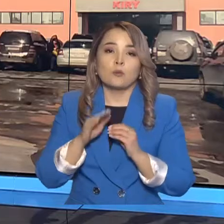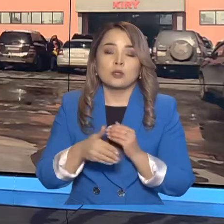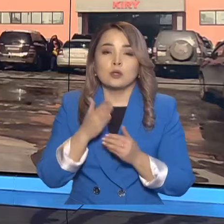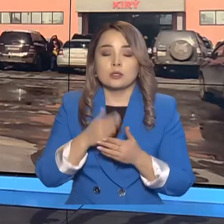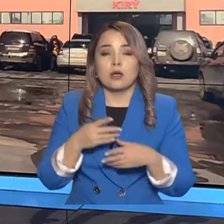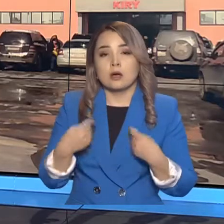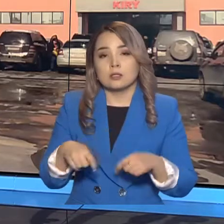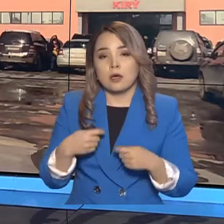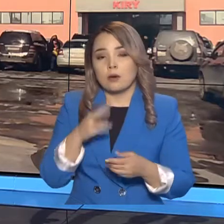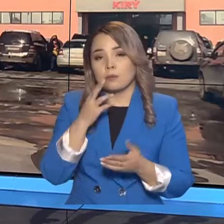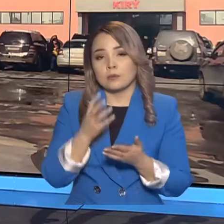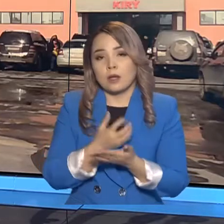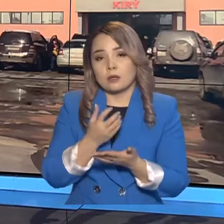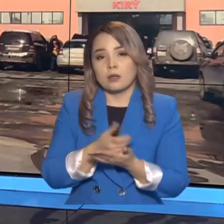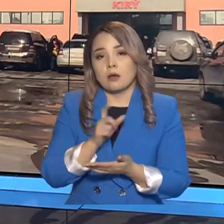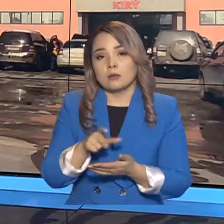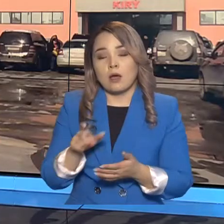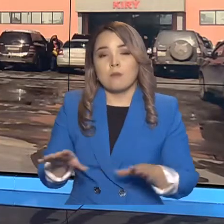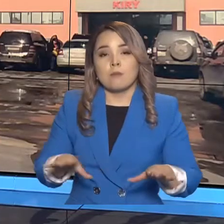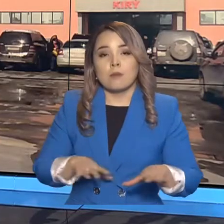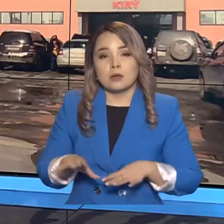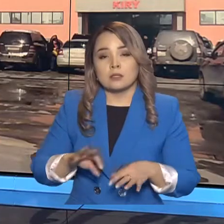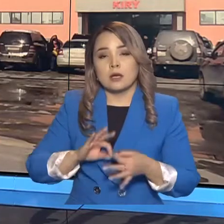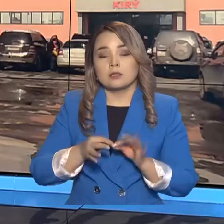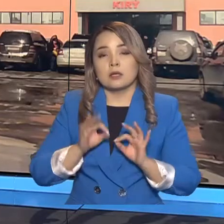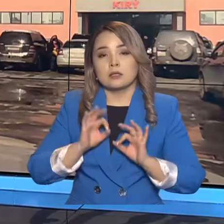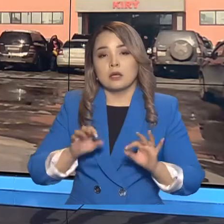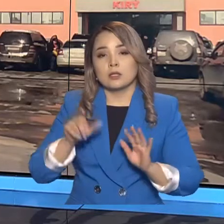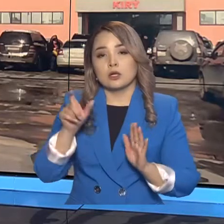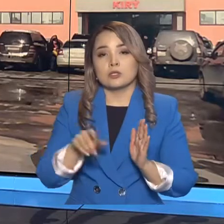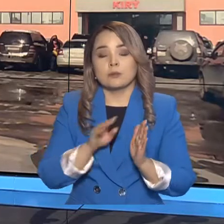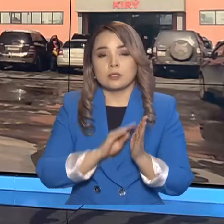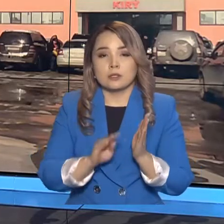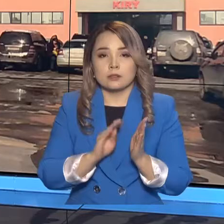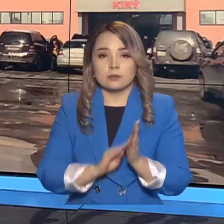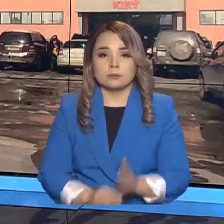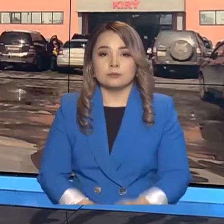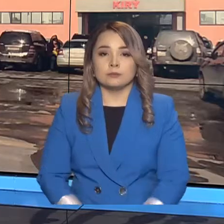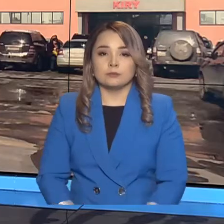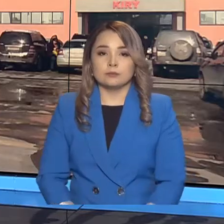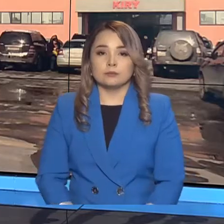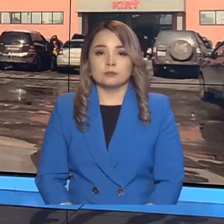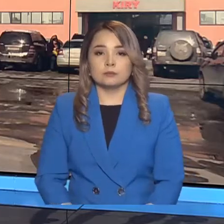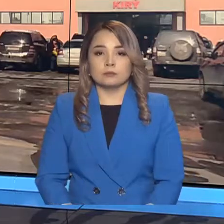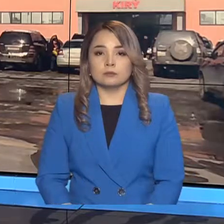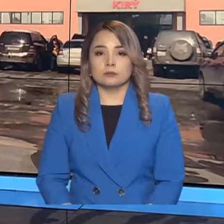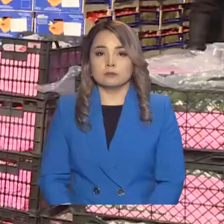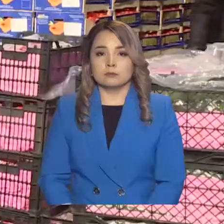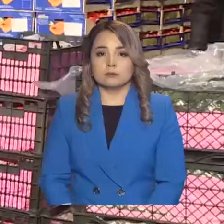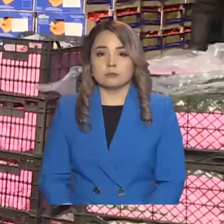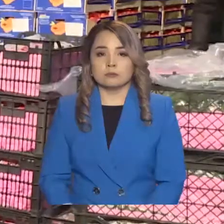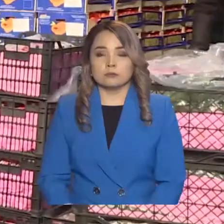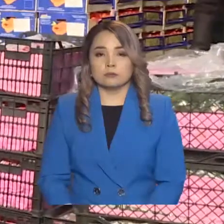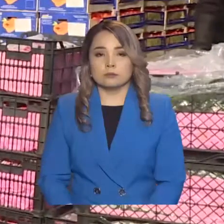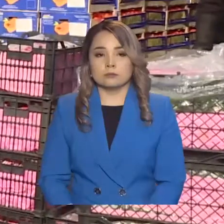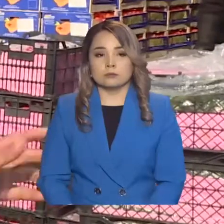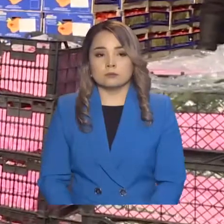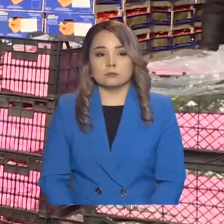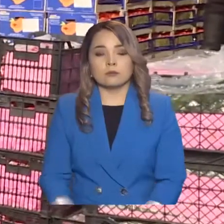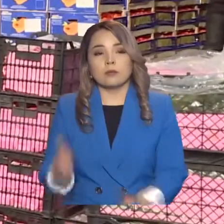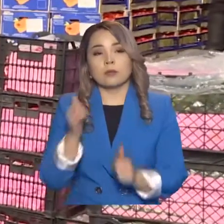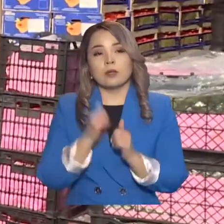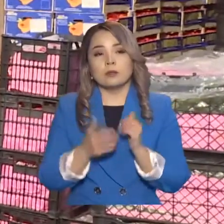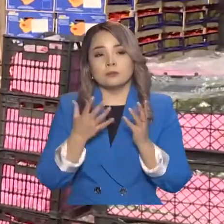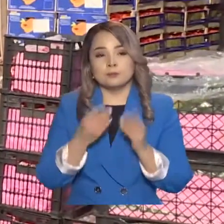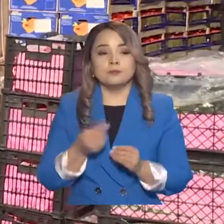сауда жасап, нәпақа тауып отырған базардағы ахуалмен тілшіміз Нұрсұлтан Тілектесов танысып қайтты. Күніге сол